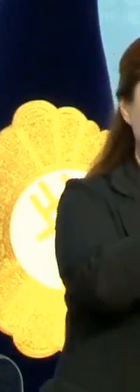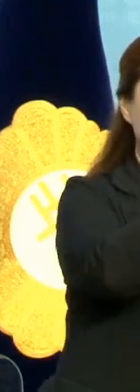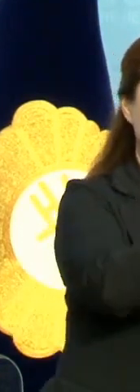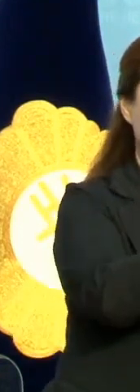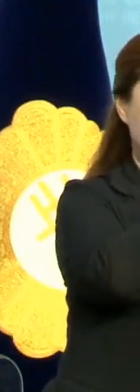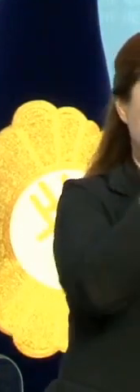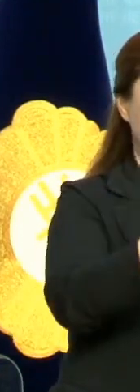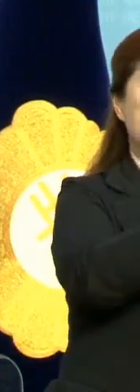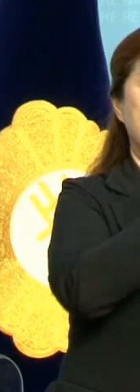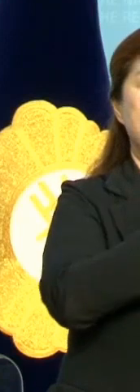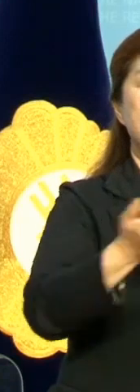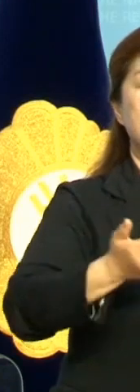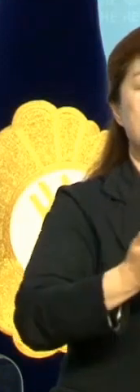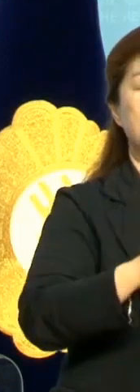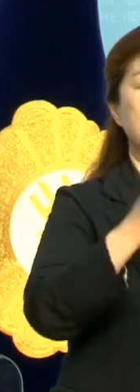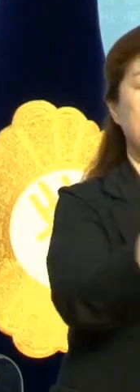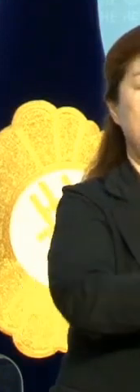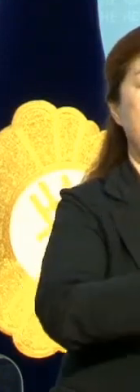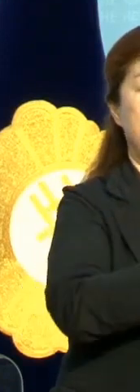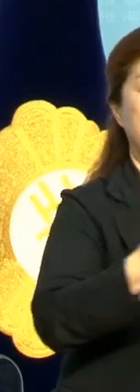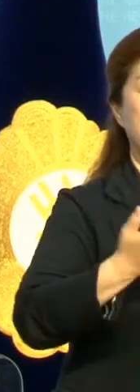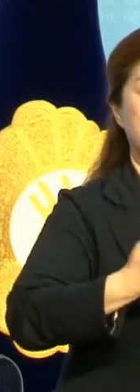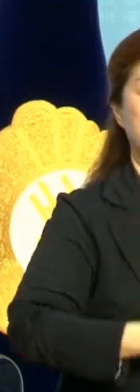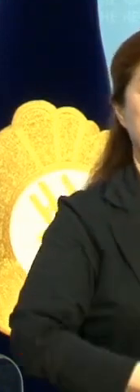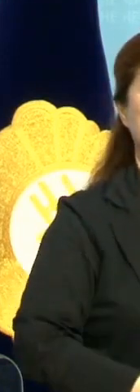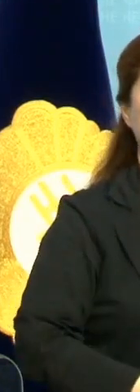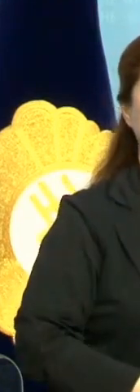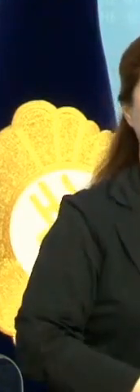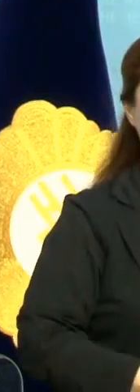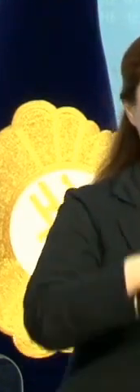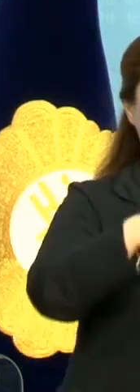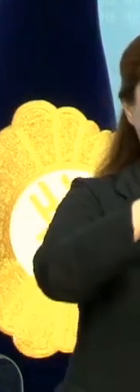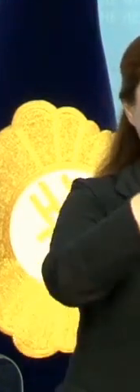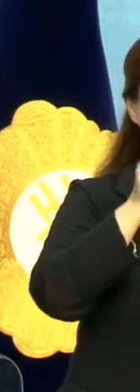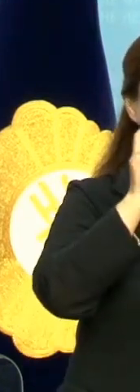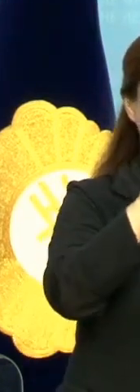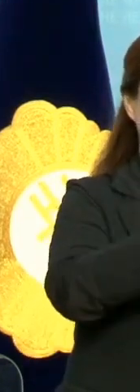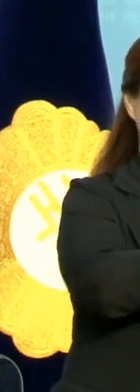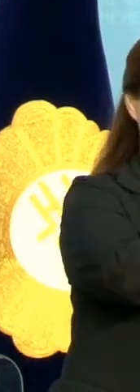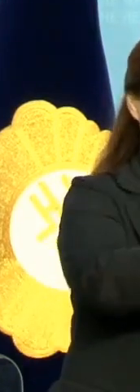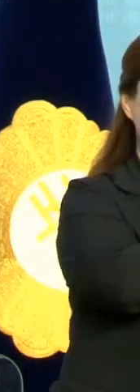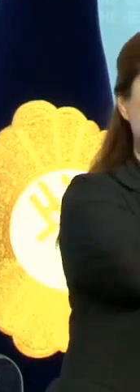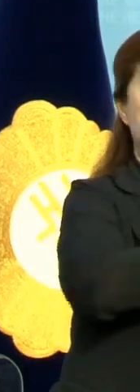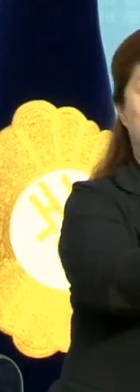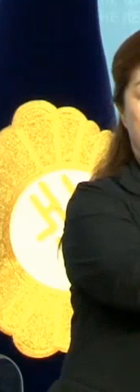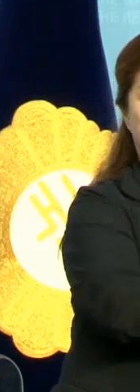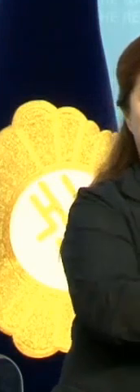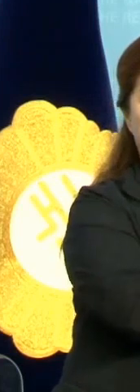바로잡는 일은 다름 아닌 국회가 해야 할 일입니다. 우선 기업을 운영하는 이사회가